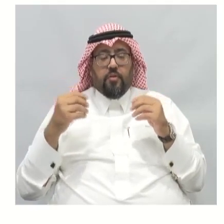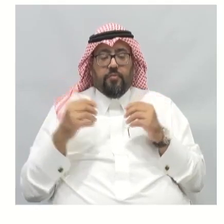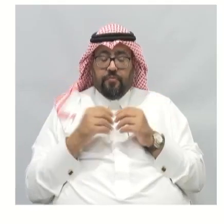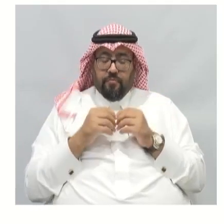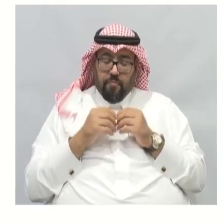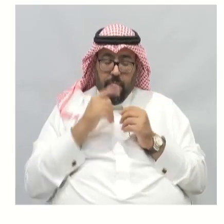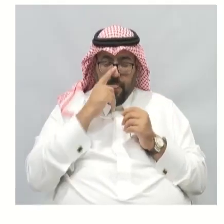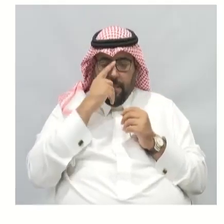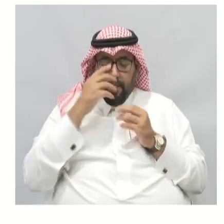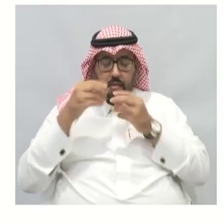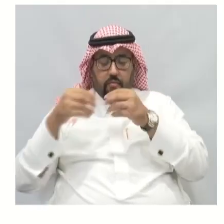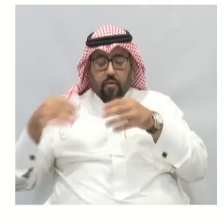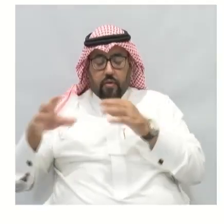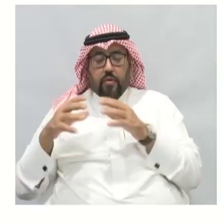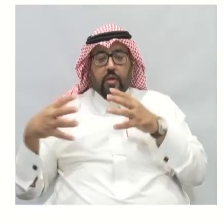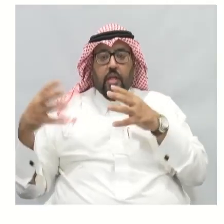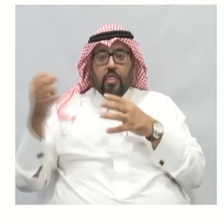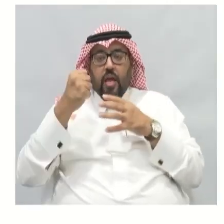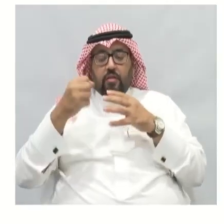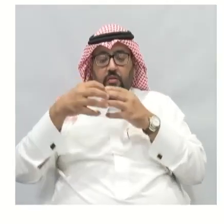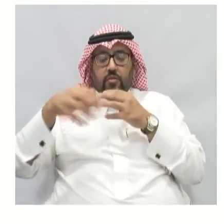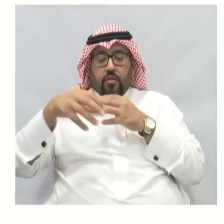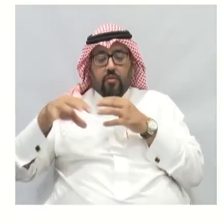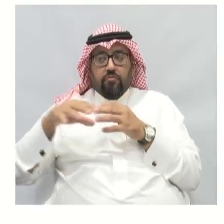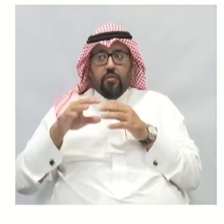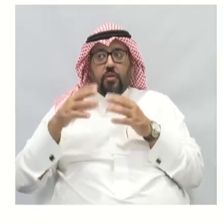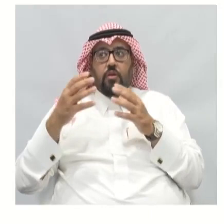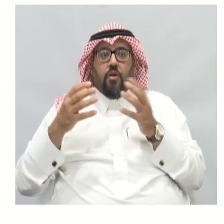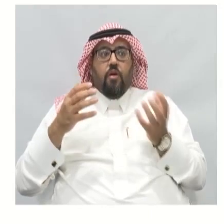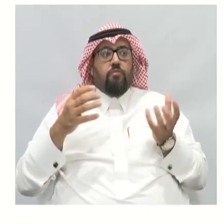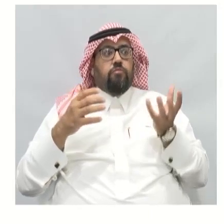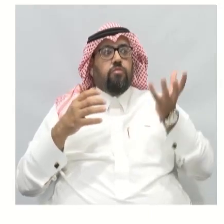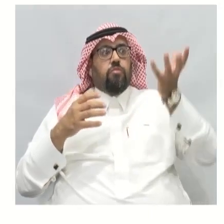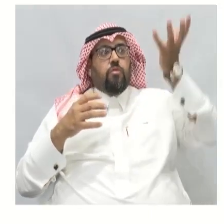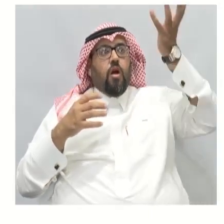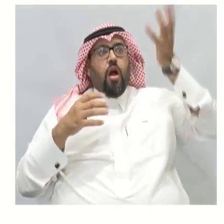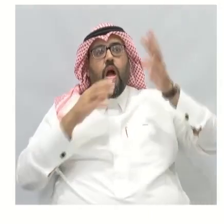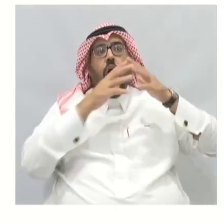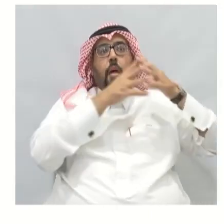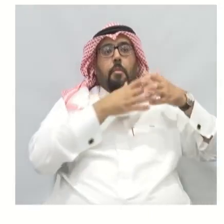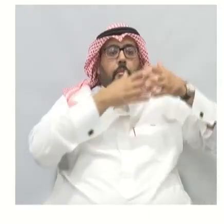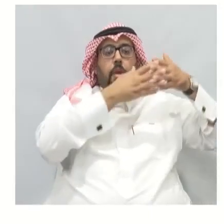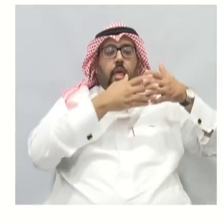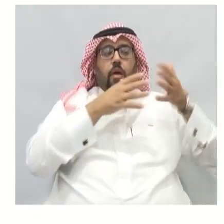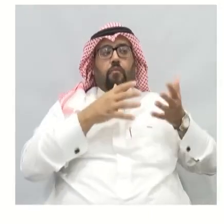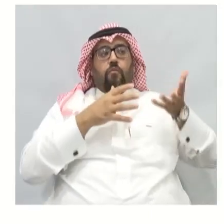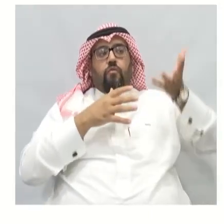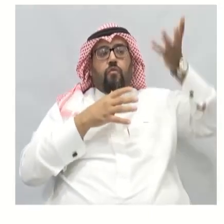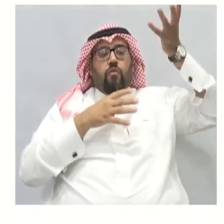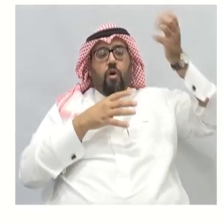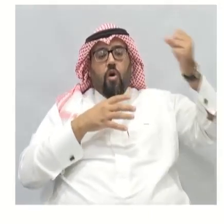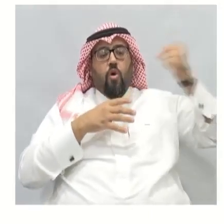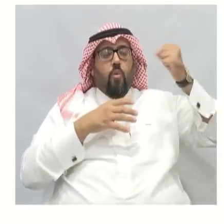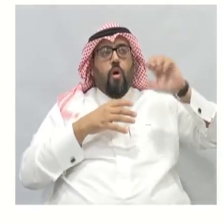والتي تفكك فيها الاتحاد السوفيتي وهنا برزت وظهرت وشكلت الولايات المتحده